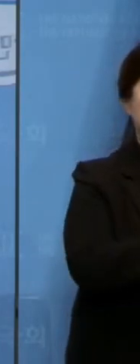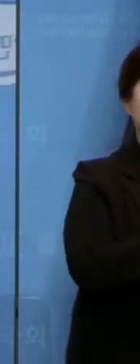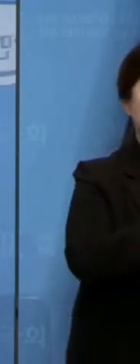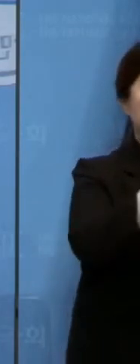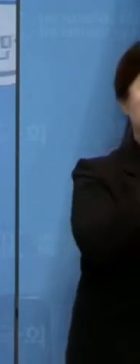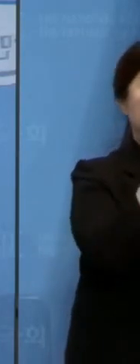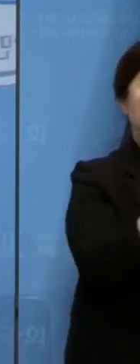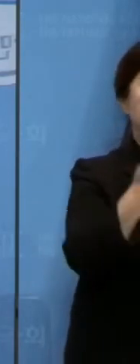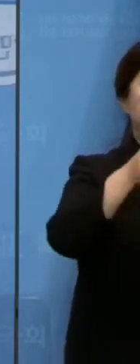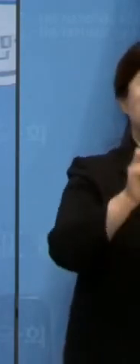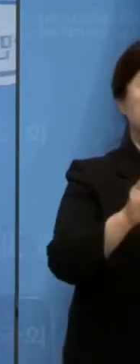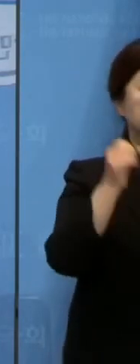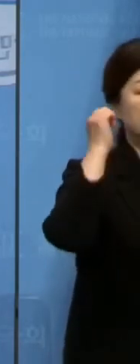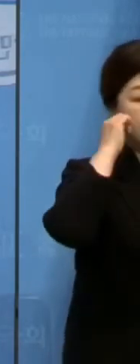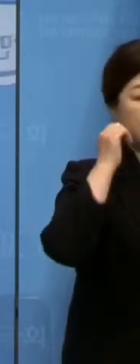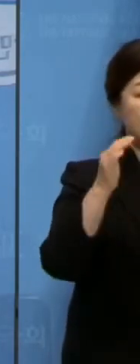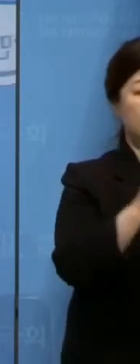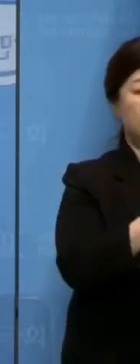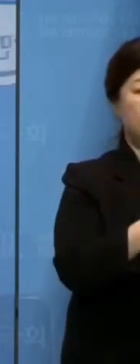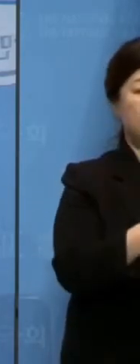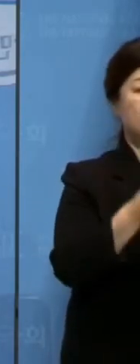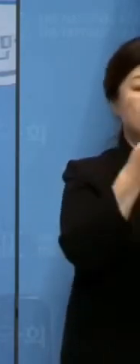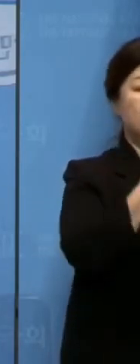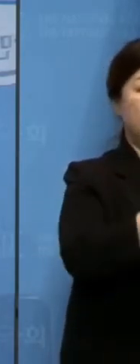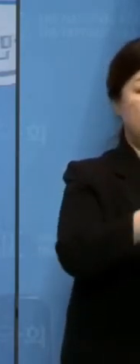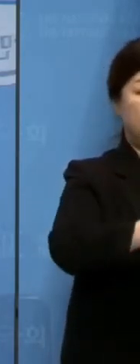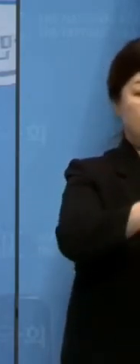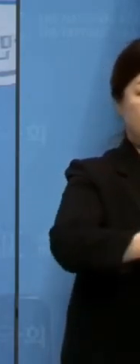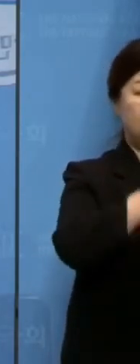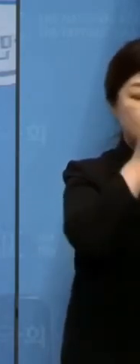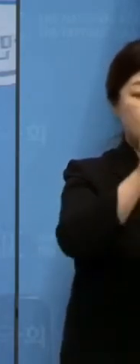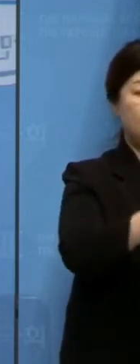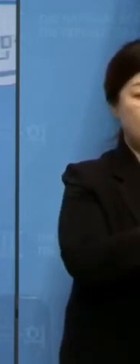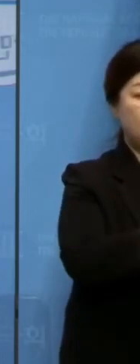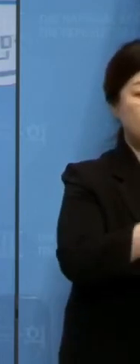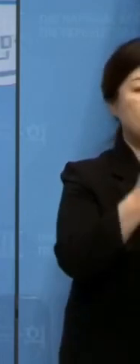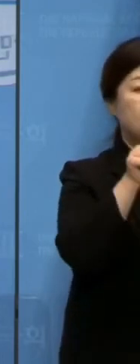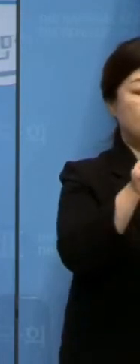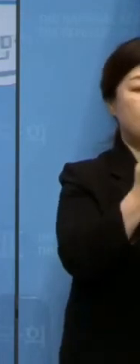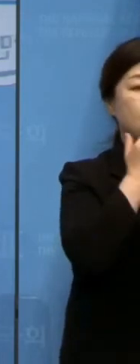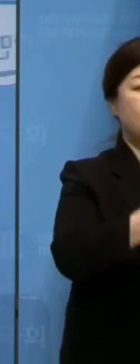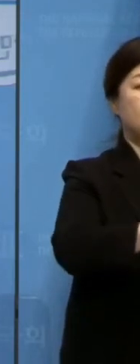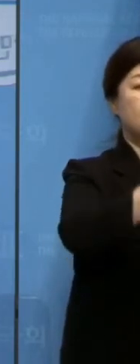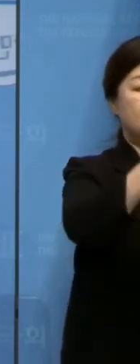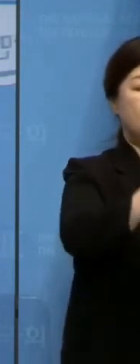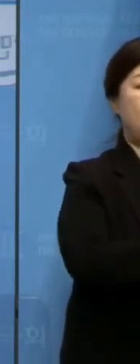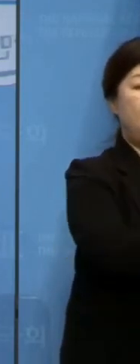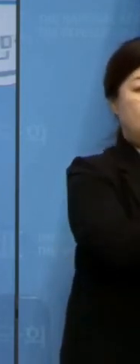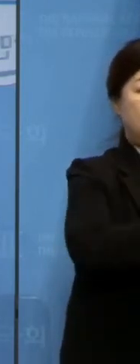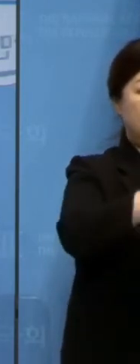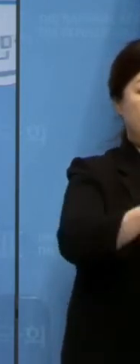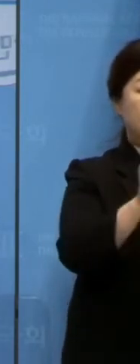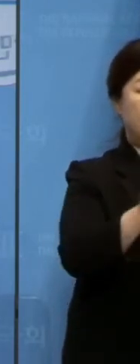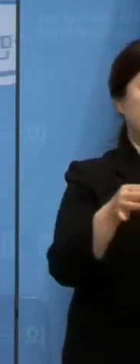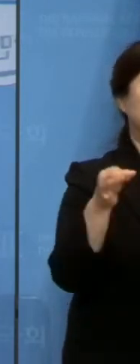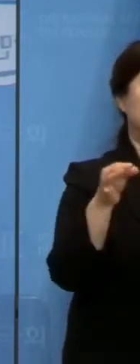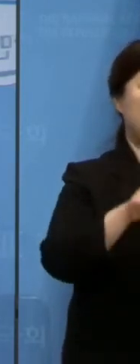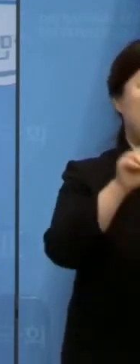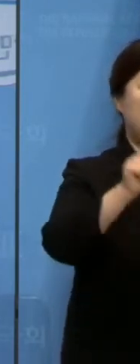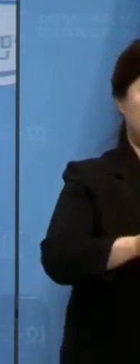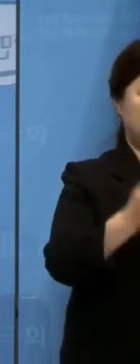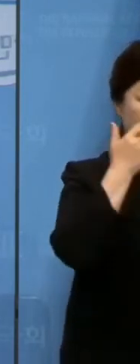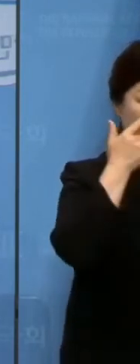보금자리 주택지구 지정에 개입했다면 이는 서울시장의 권력형 땅 투기 행위로